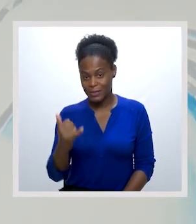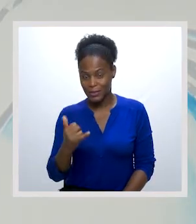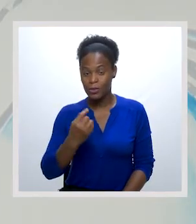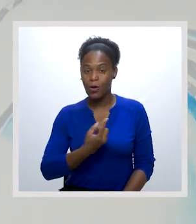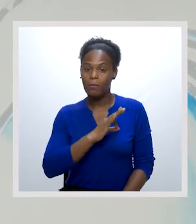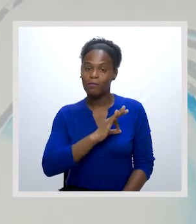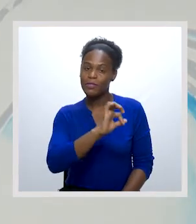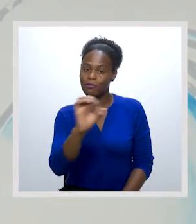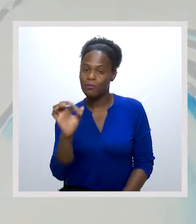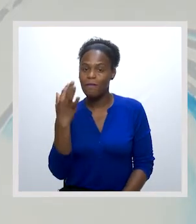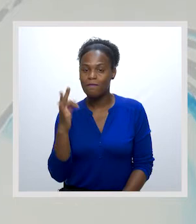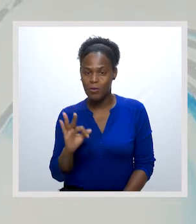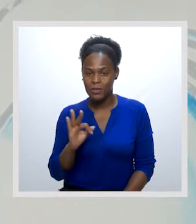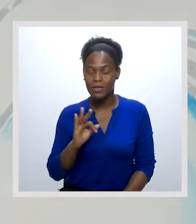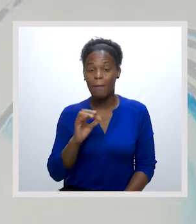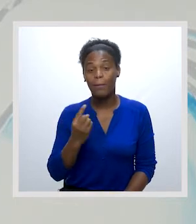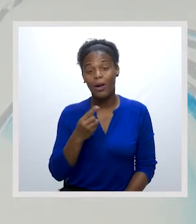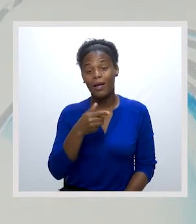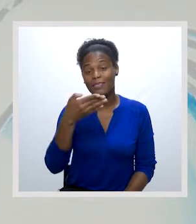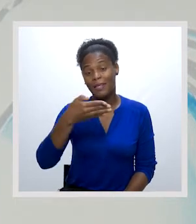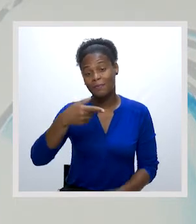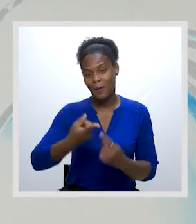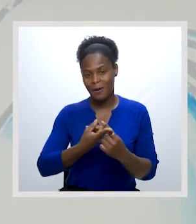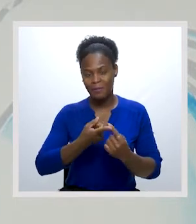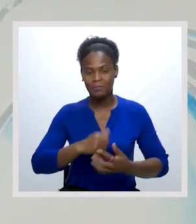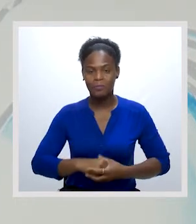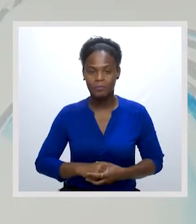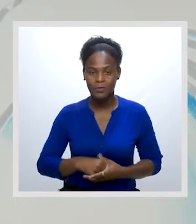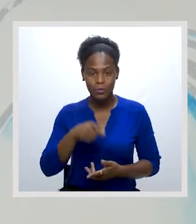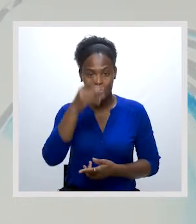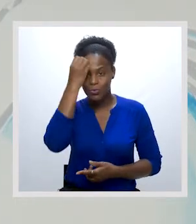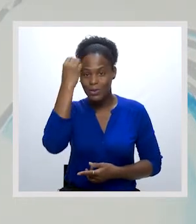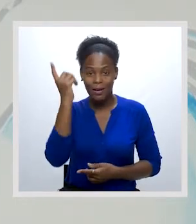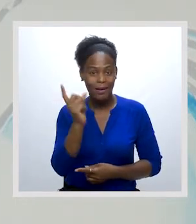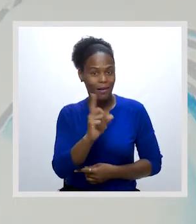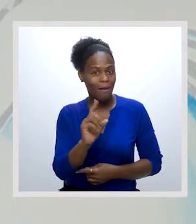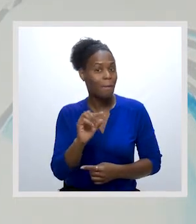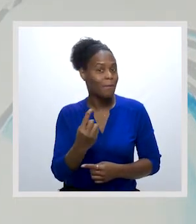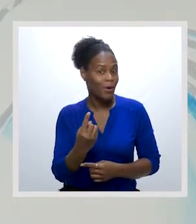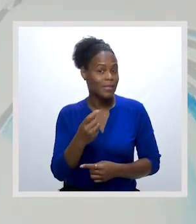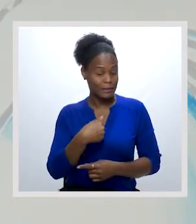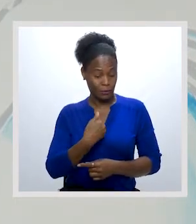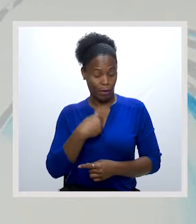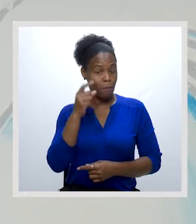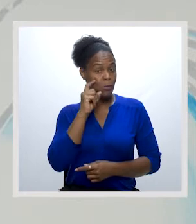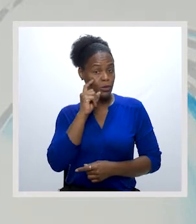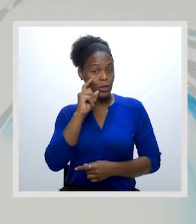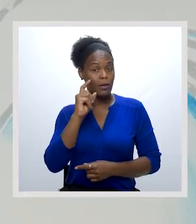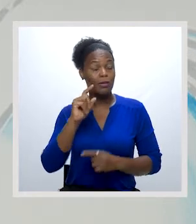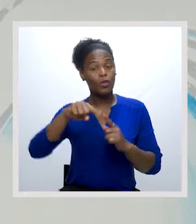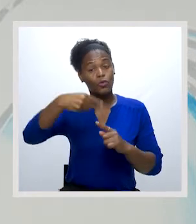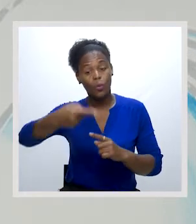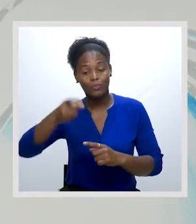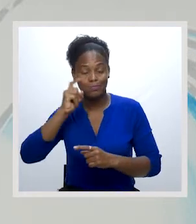votre professeure de français pour la 7e année. N'oubliez pas que pour se protéger et protéger les